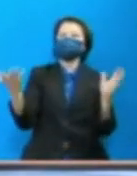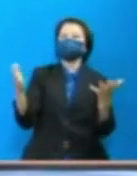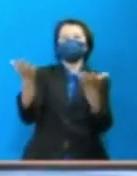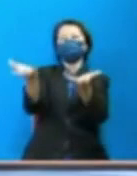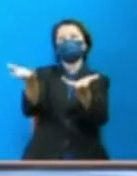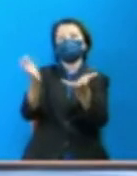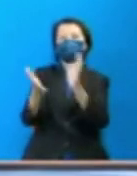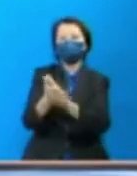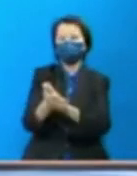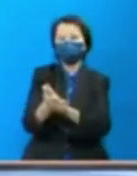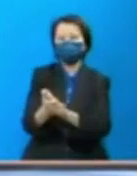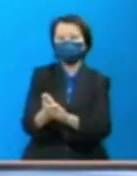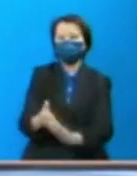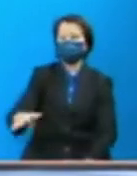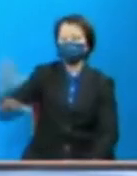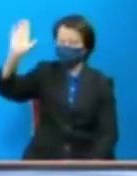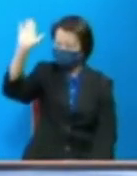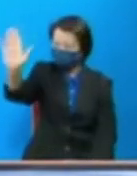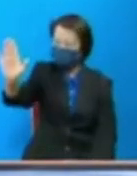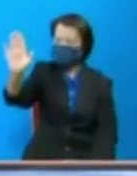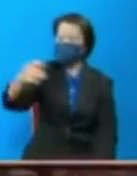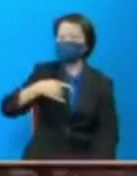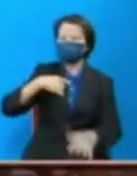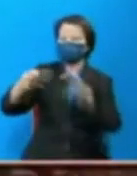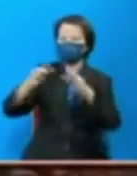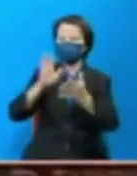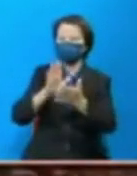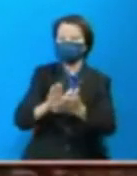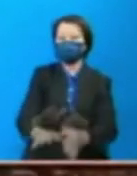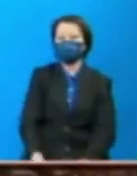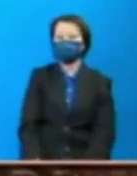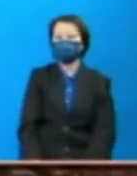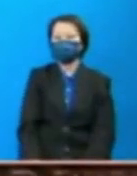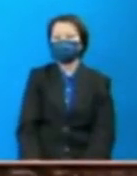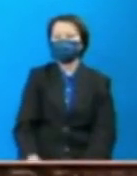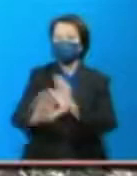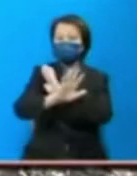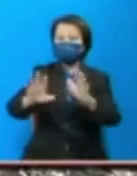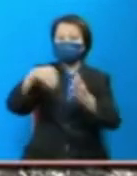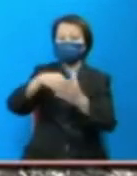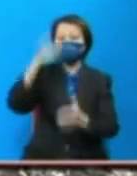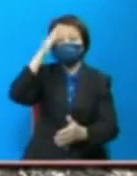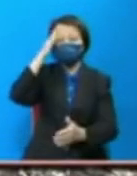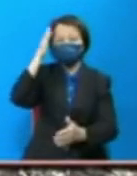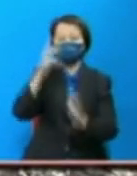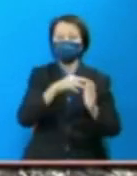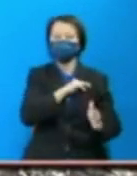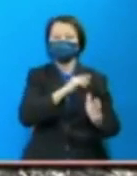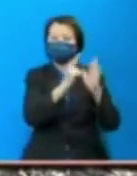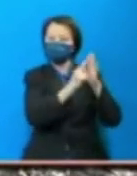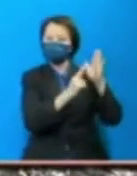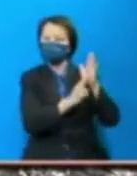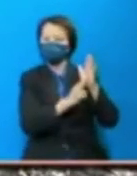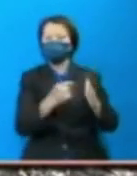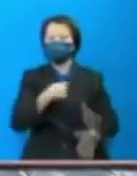jadi jadi sejak betul ikutan Coba dia biasa korek nyentuh tak semua dalam pengetahuan benci undang-undang